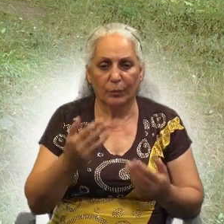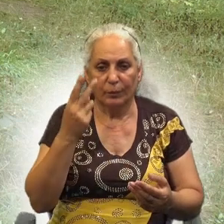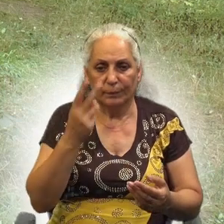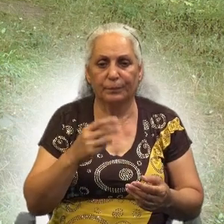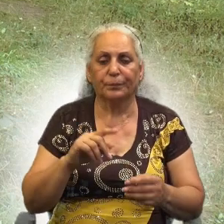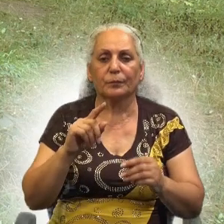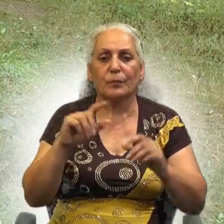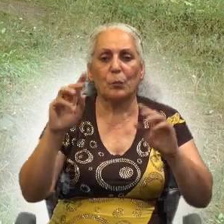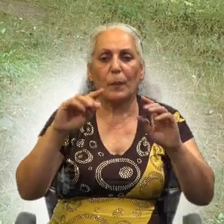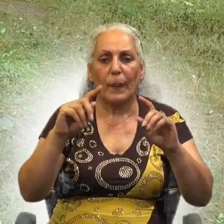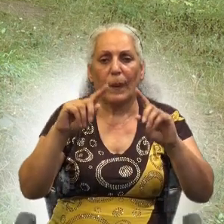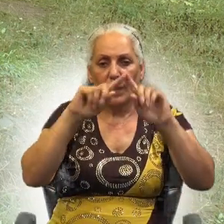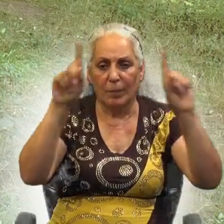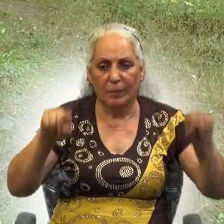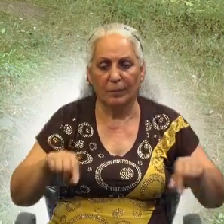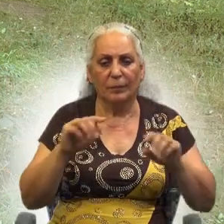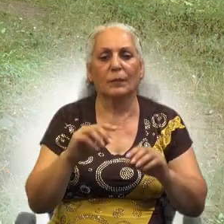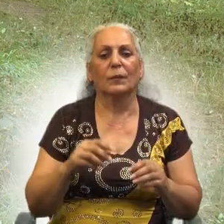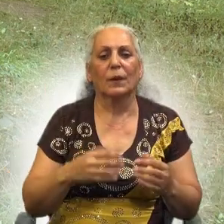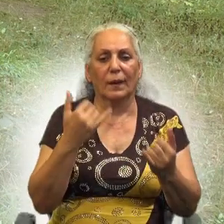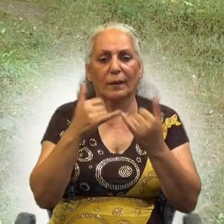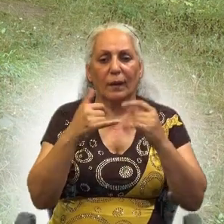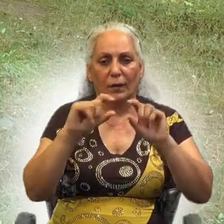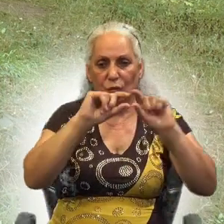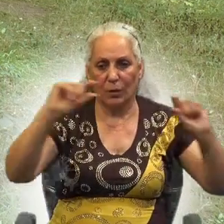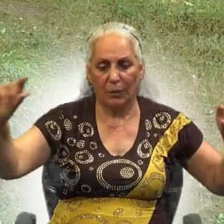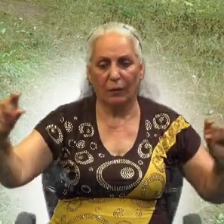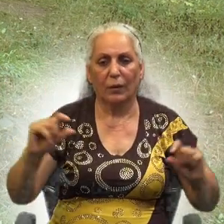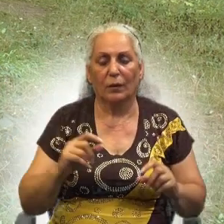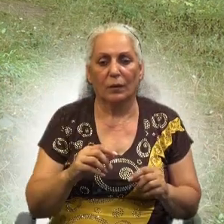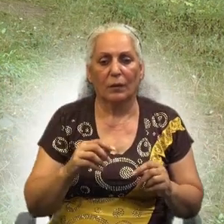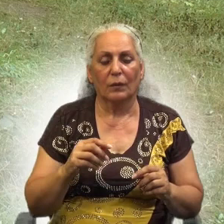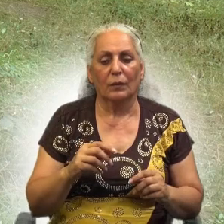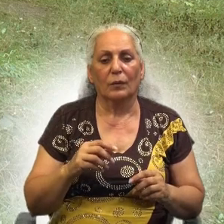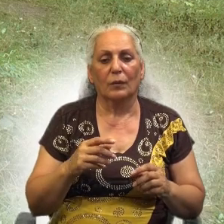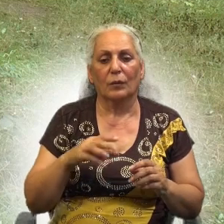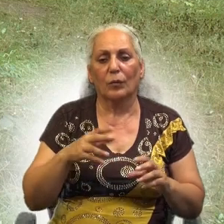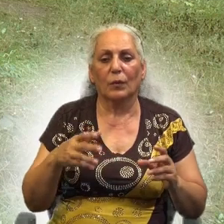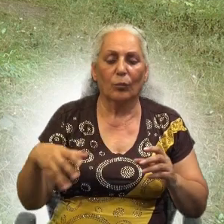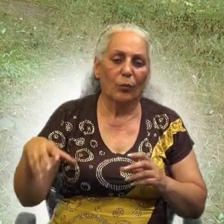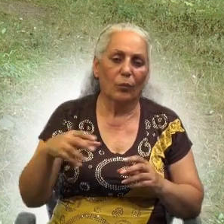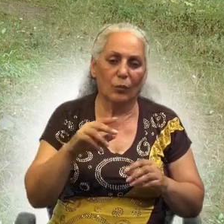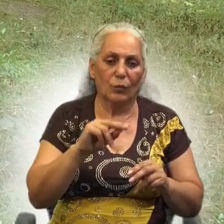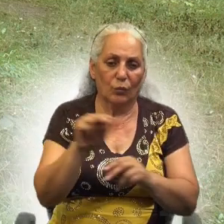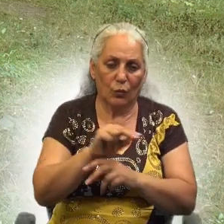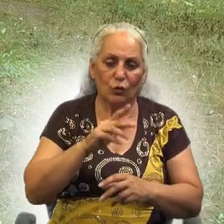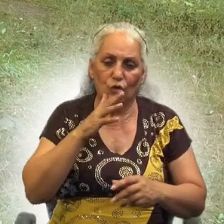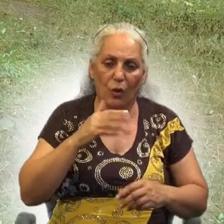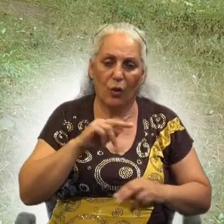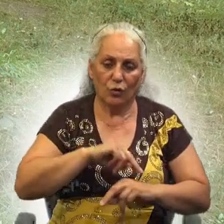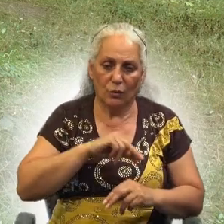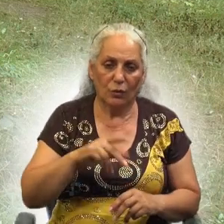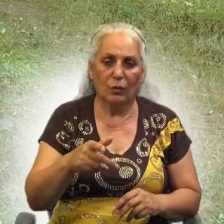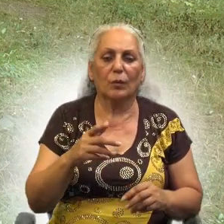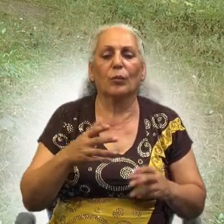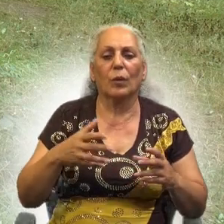եք ցուցանակները եւ դեղին ժապավենը։ Այդ նշագրման աշխատանքները հիմնականում ավարտինը հասցվեց Սյունիքի մարզում եւ